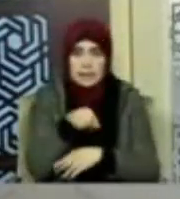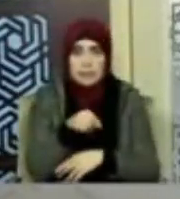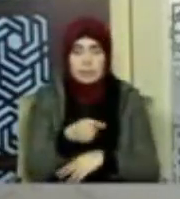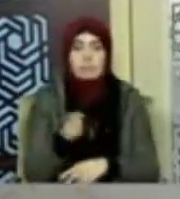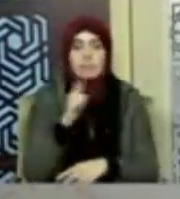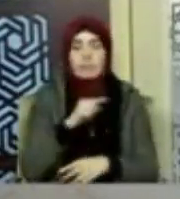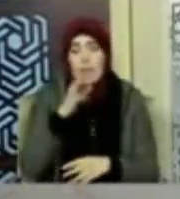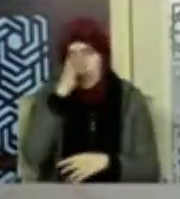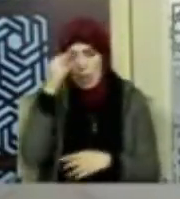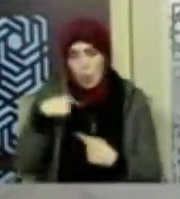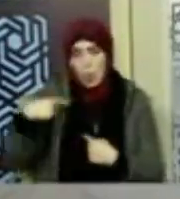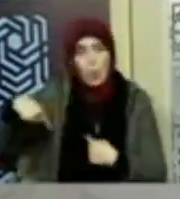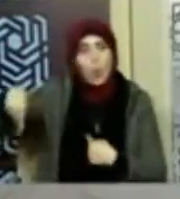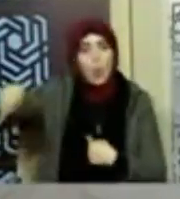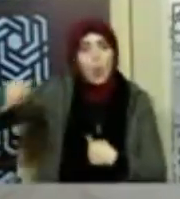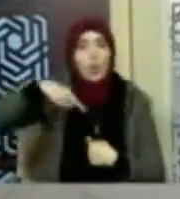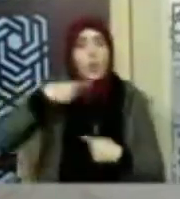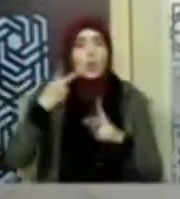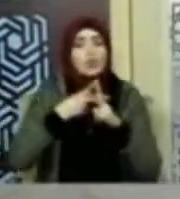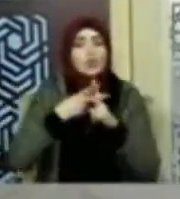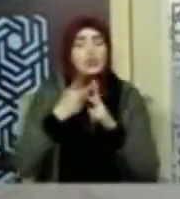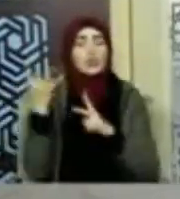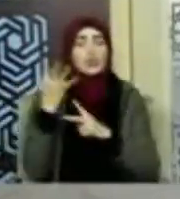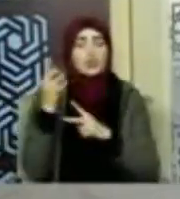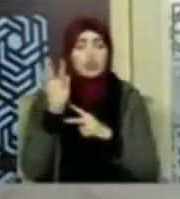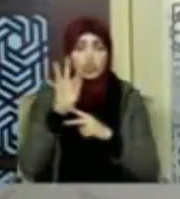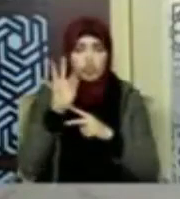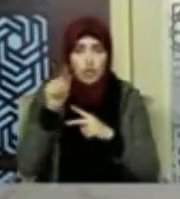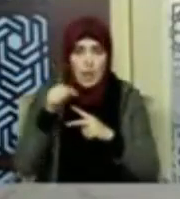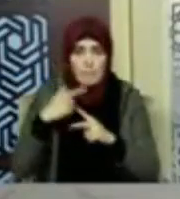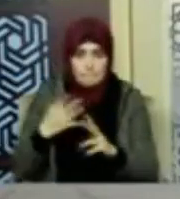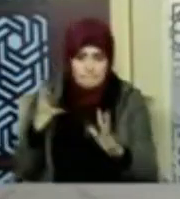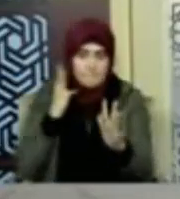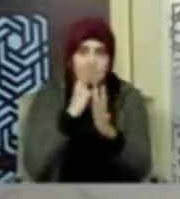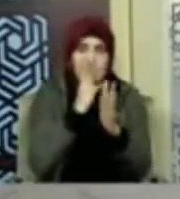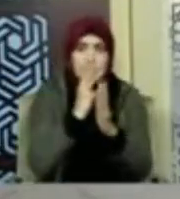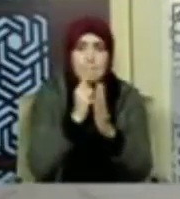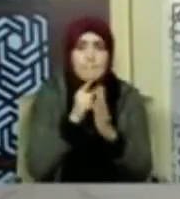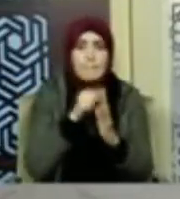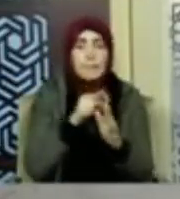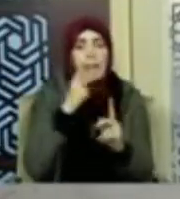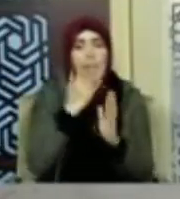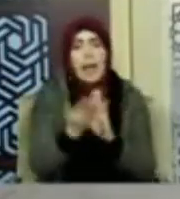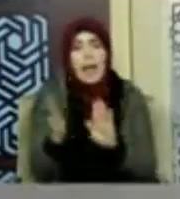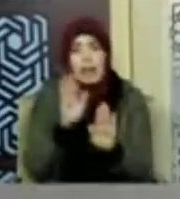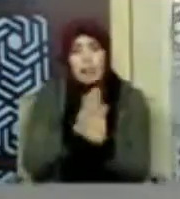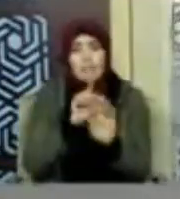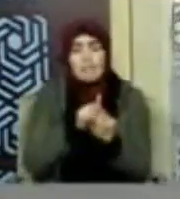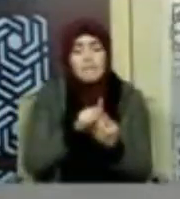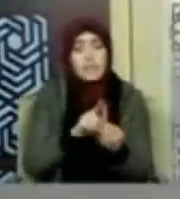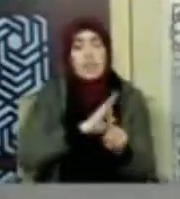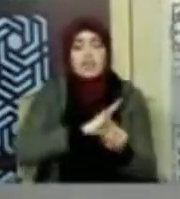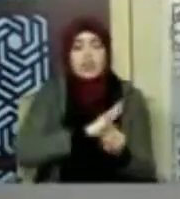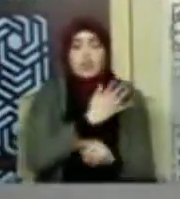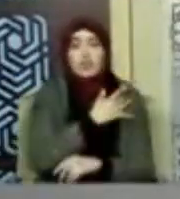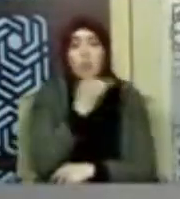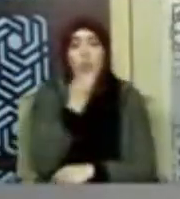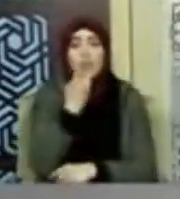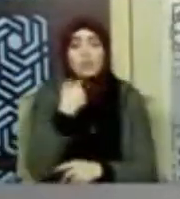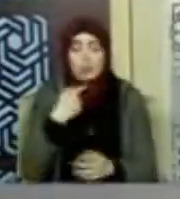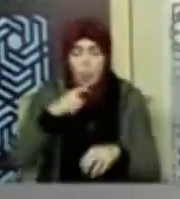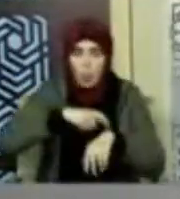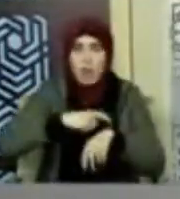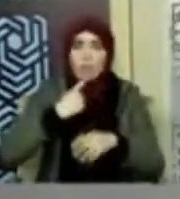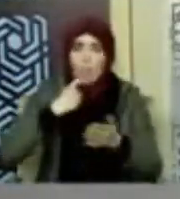الاصطفاف صفا واحدا خلف جيشنا وشرطتنا هو واجب الوقت، وهو